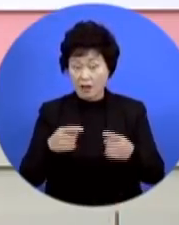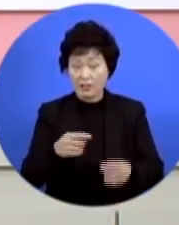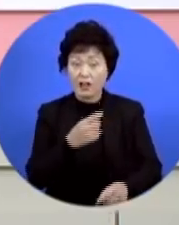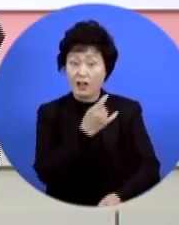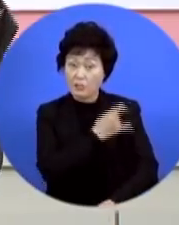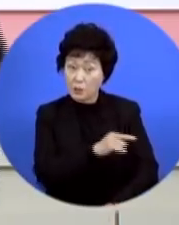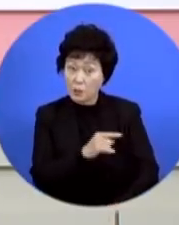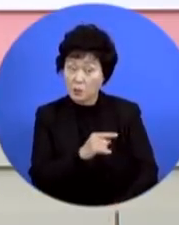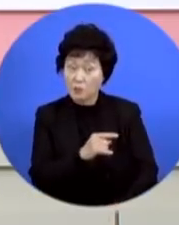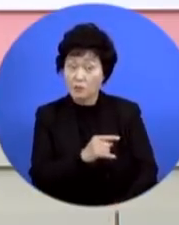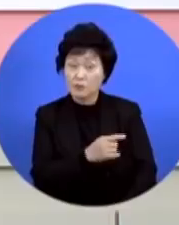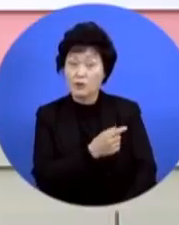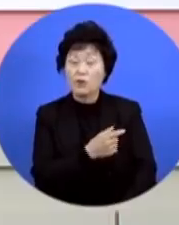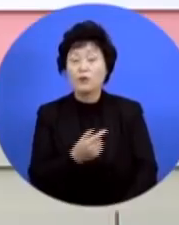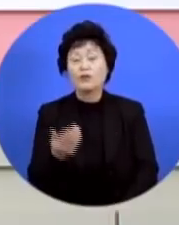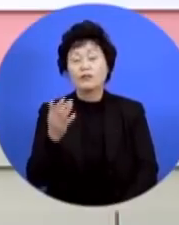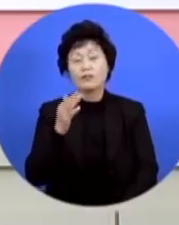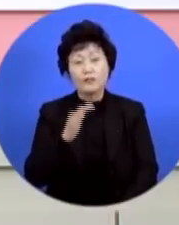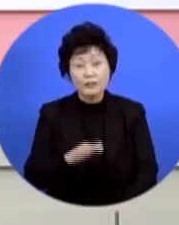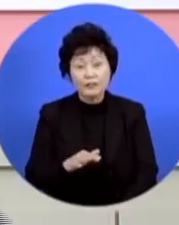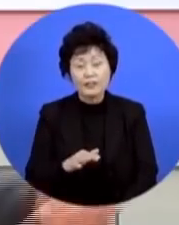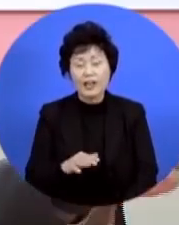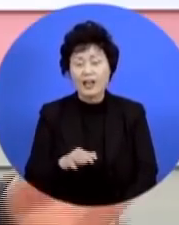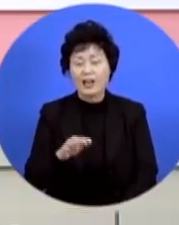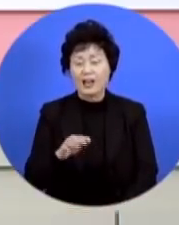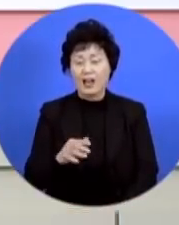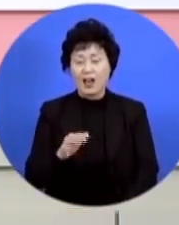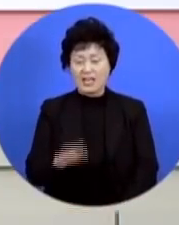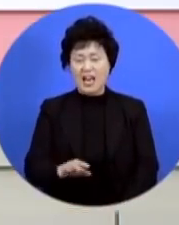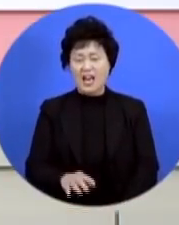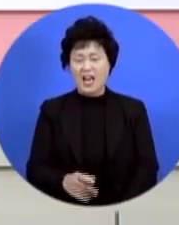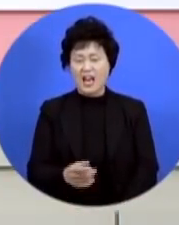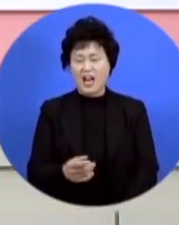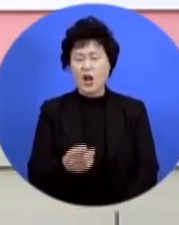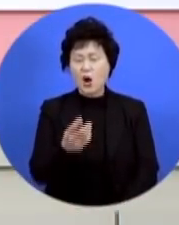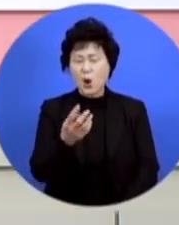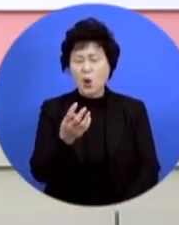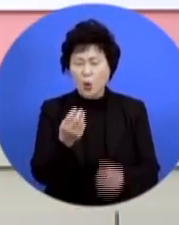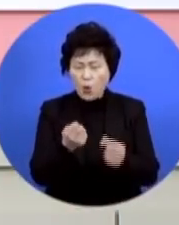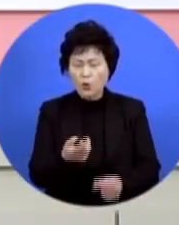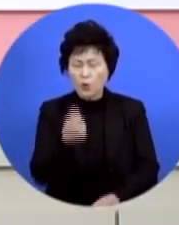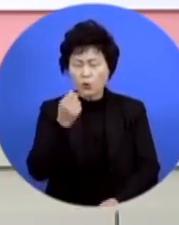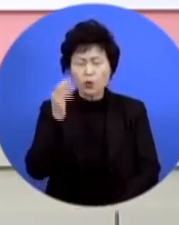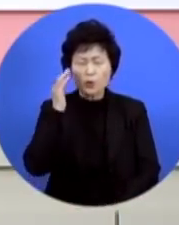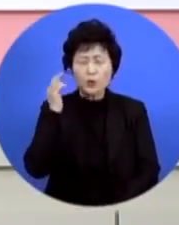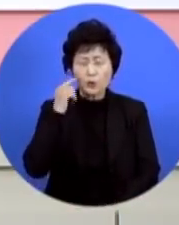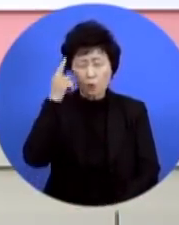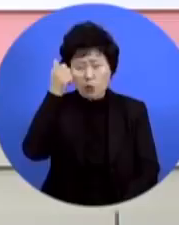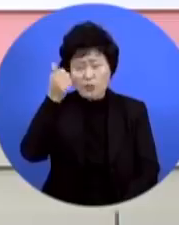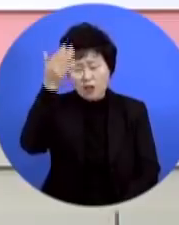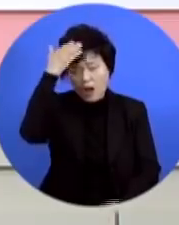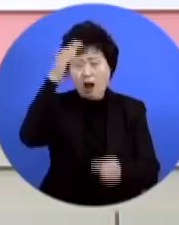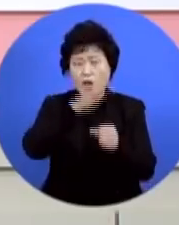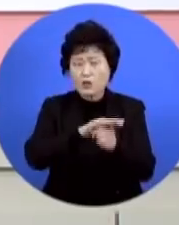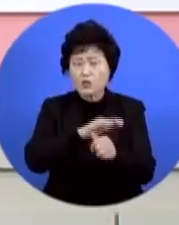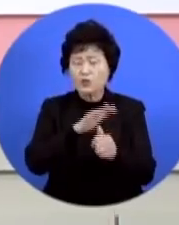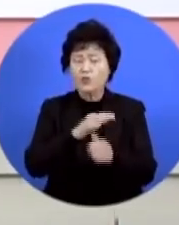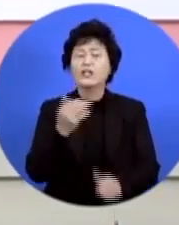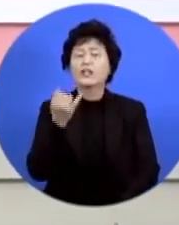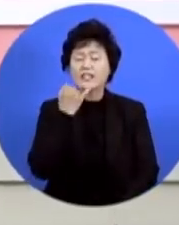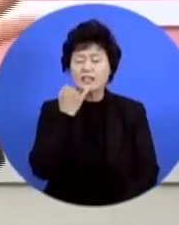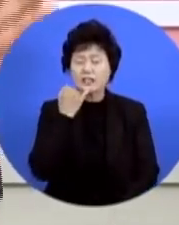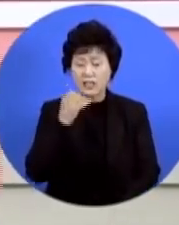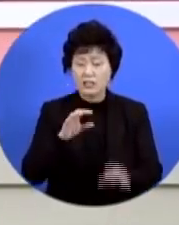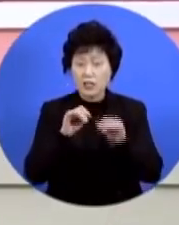목사님이 LA 두란노서 담당이었는데 야 조금 있으면 안수 받는데 뭐 목사 아니면 어떠냐 그런데 또 30세 이상이 그때 제가